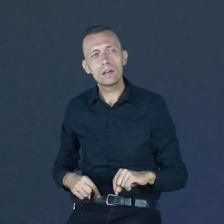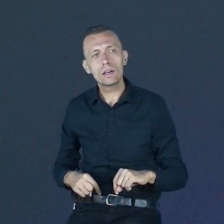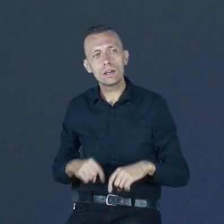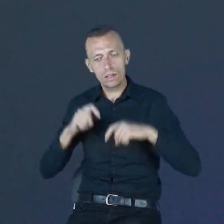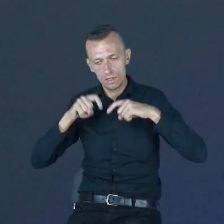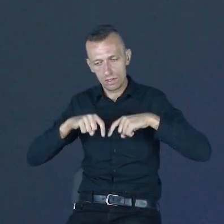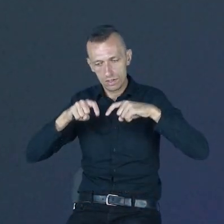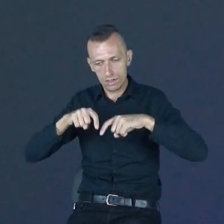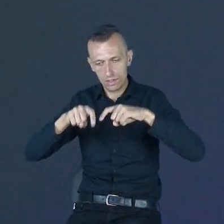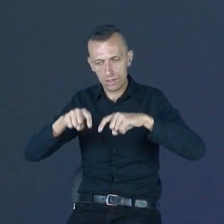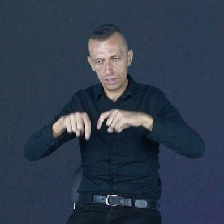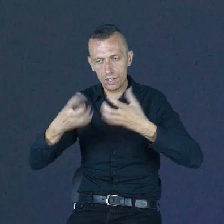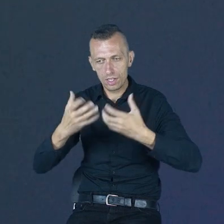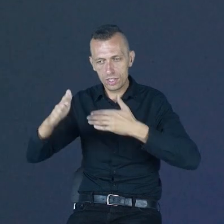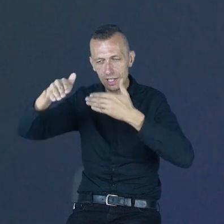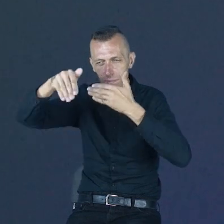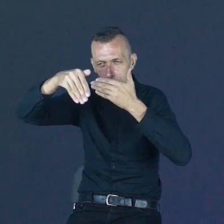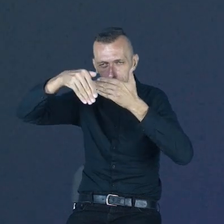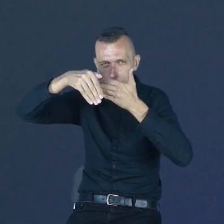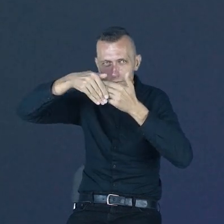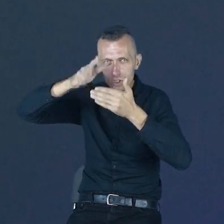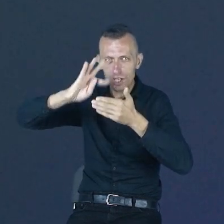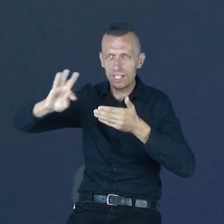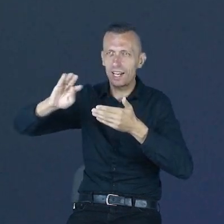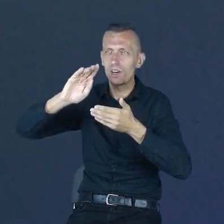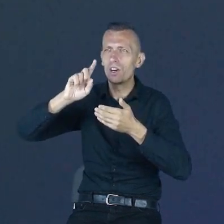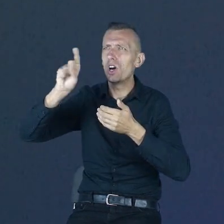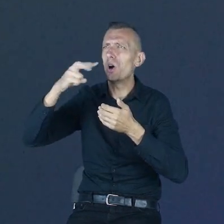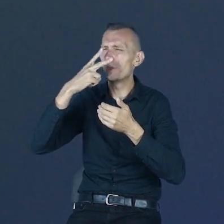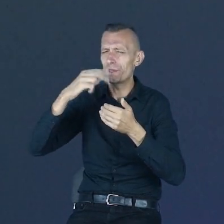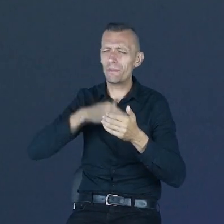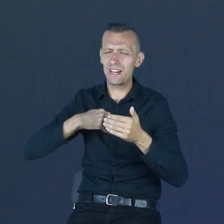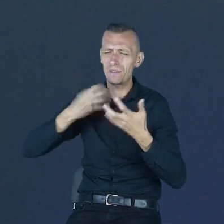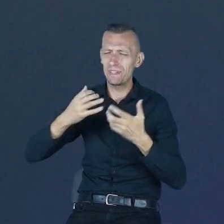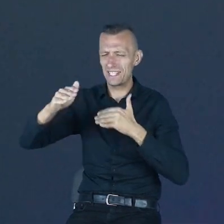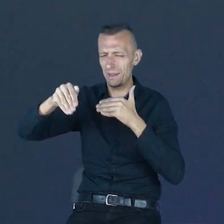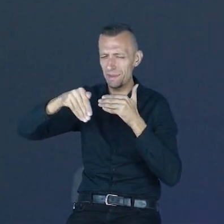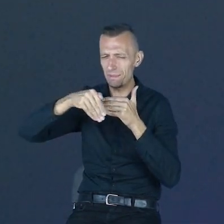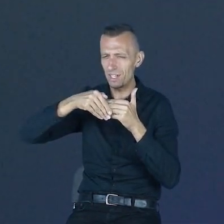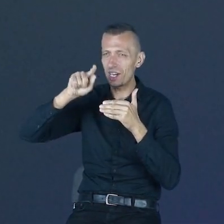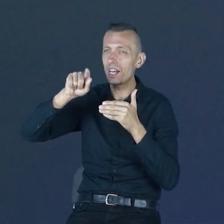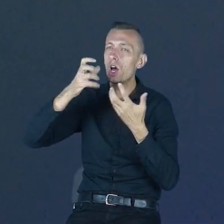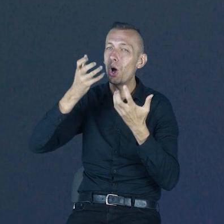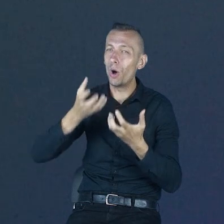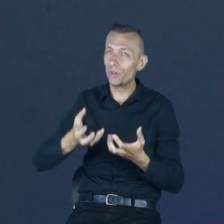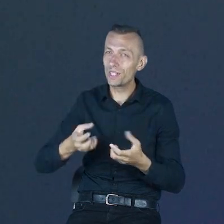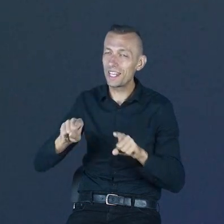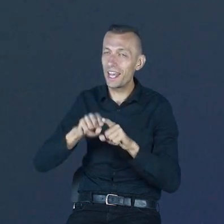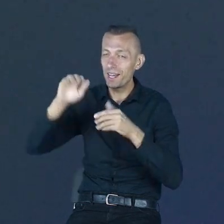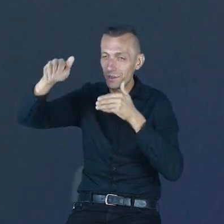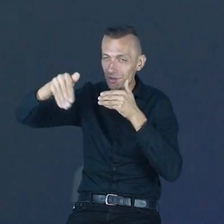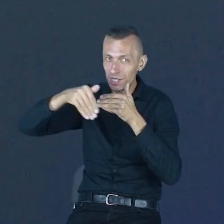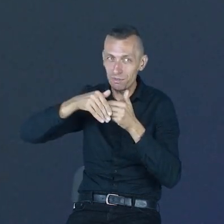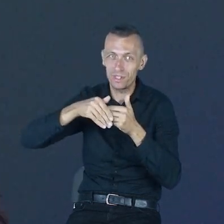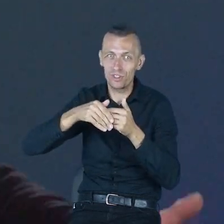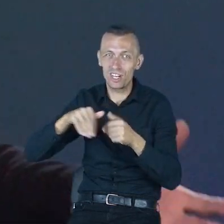On mówi, gdy to będziesz robić, ja będę się zbliżał do Ciebie i odzyskasz tę zatraconą na jakiś czas relację